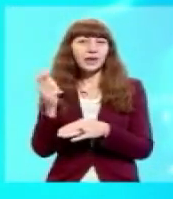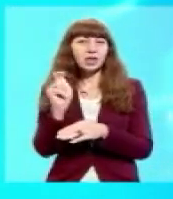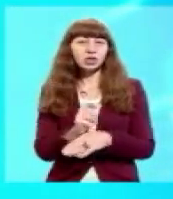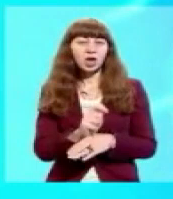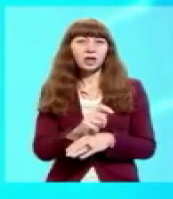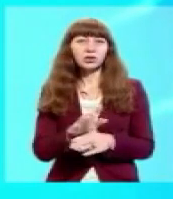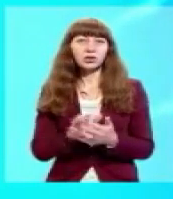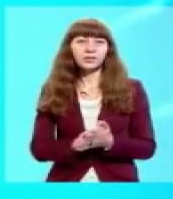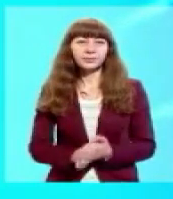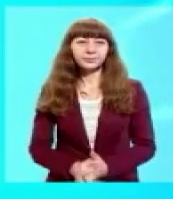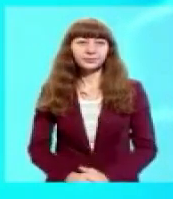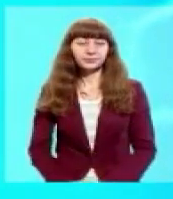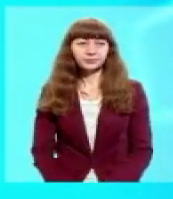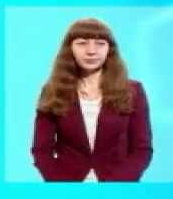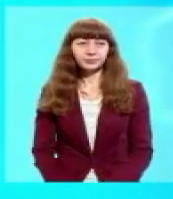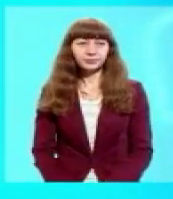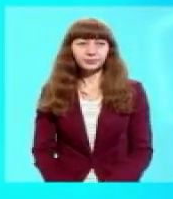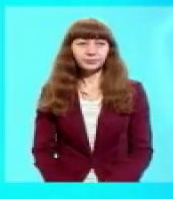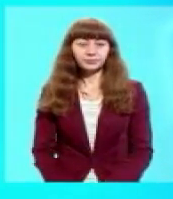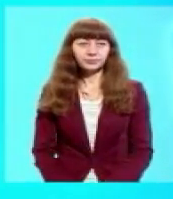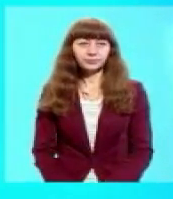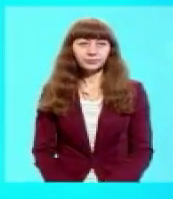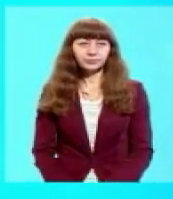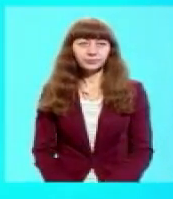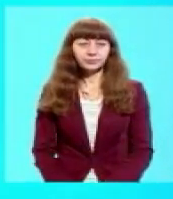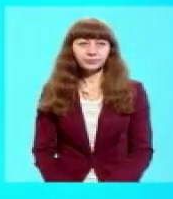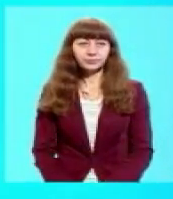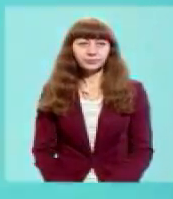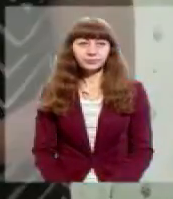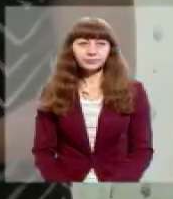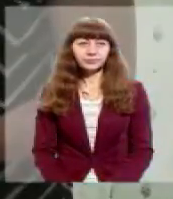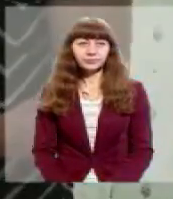құқықтарының қорғалуы мен қауіпсіздіктеріне мән берді. Толығырақ келесі бейнематериалда.